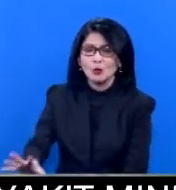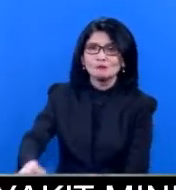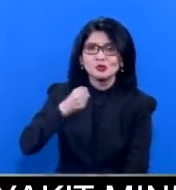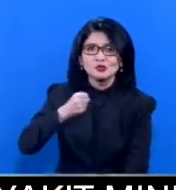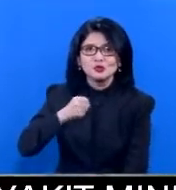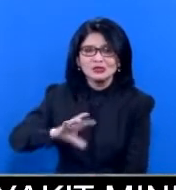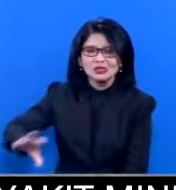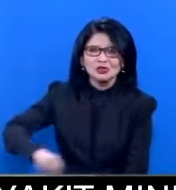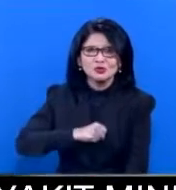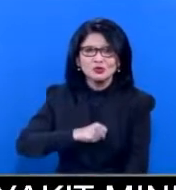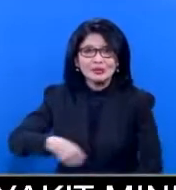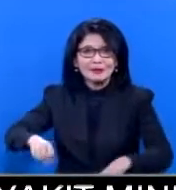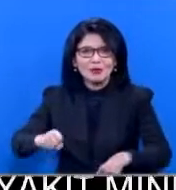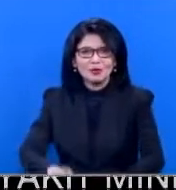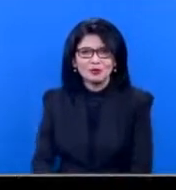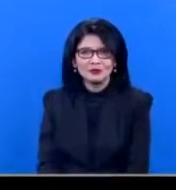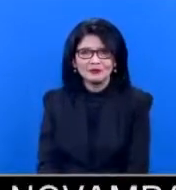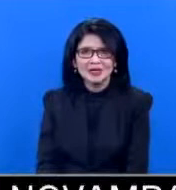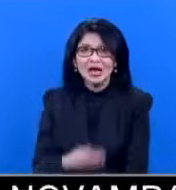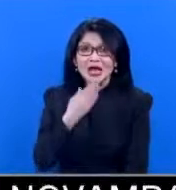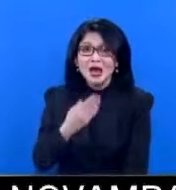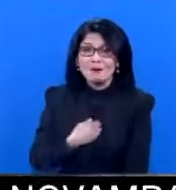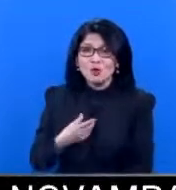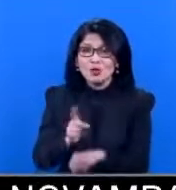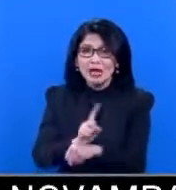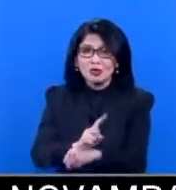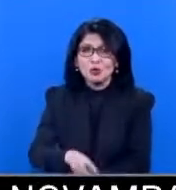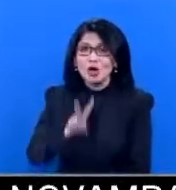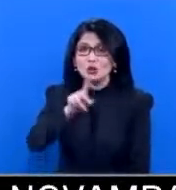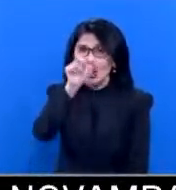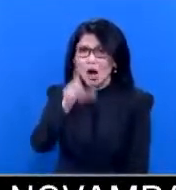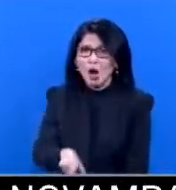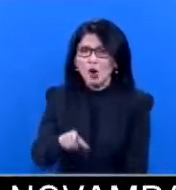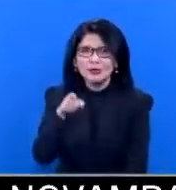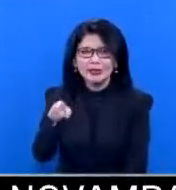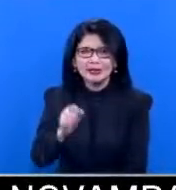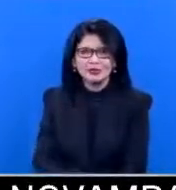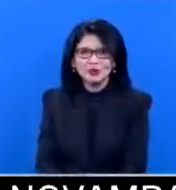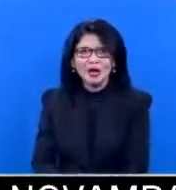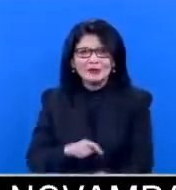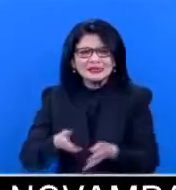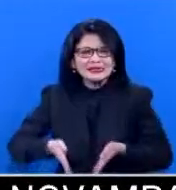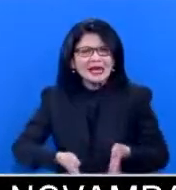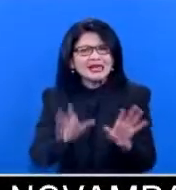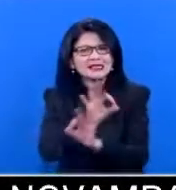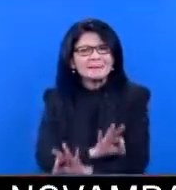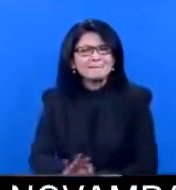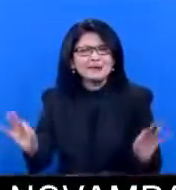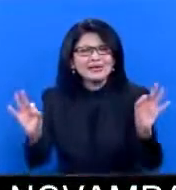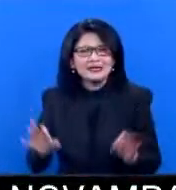sepeda motor korban. Menurut keterangan pemilik toko, pada Rabu pagi, kedua pelaku beraksi pada saat kondisi jalan sepi.